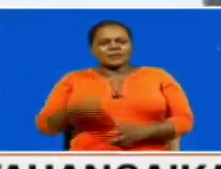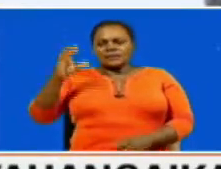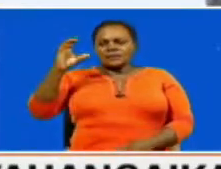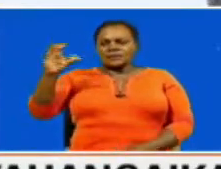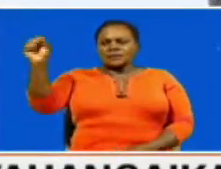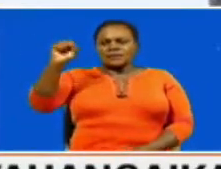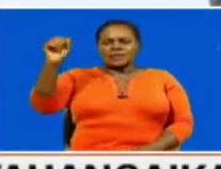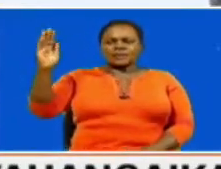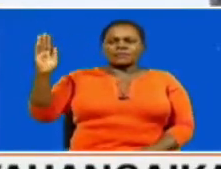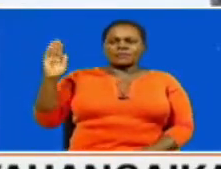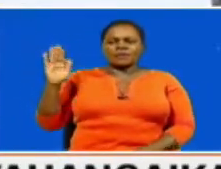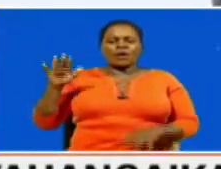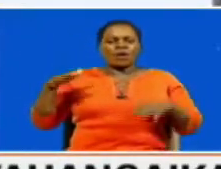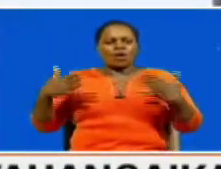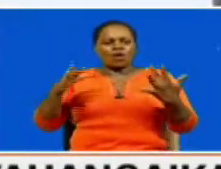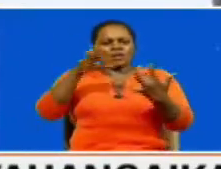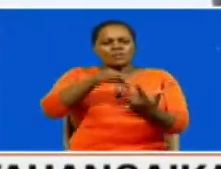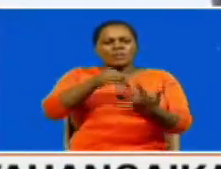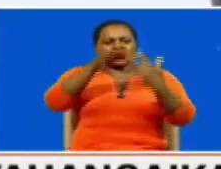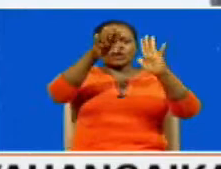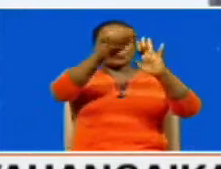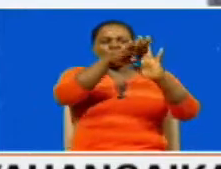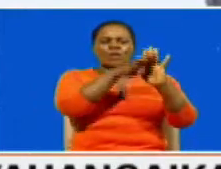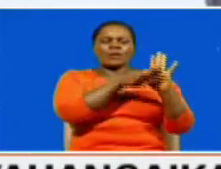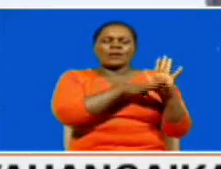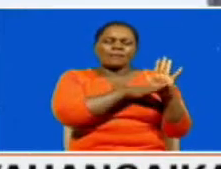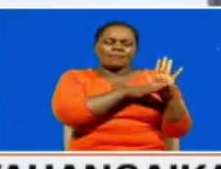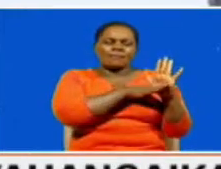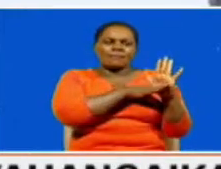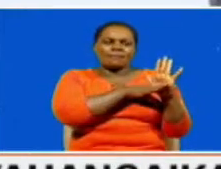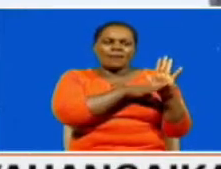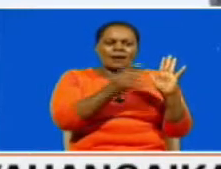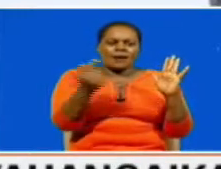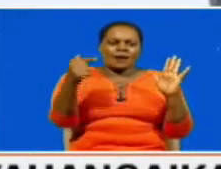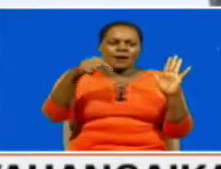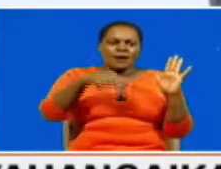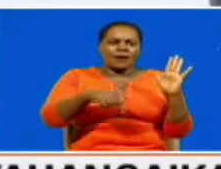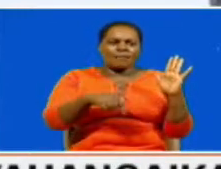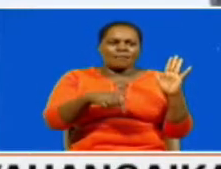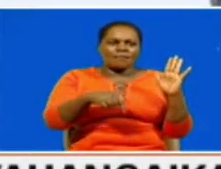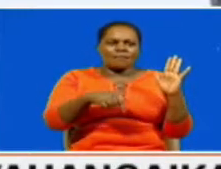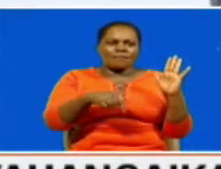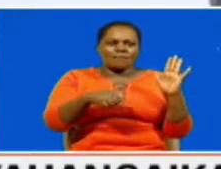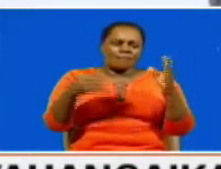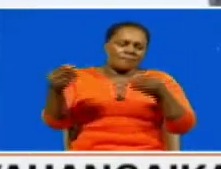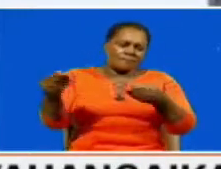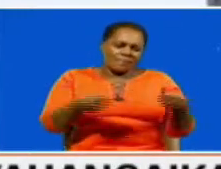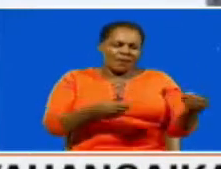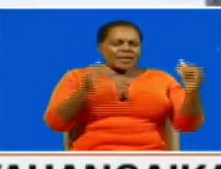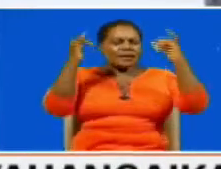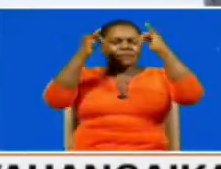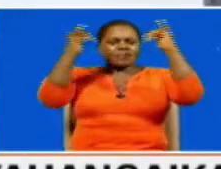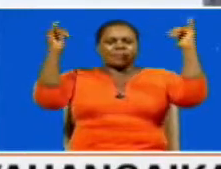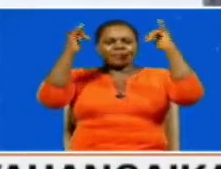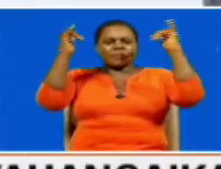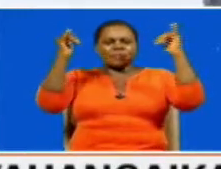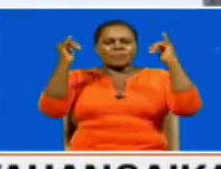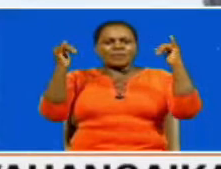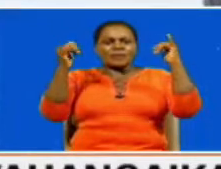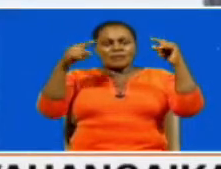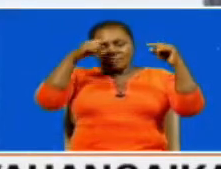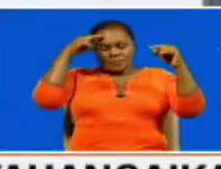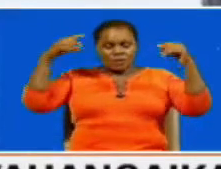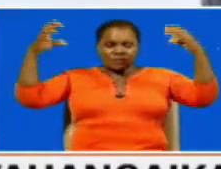Kindiki ama ile special program wangekuja hapa kwanza kuletea watu hema kwa sababu